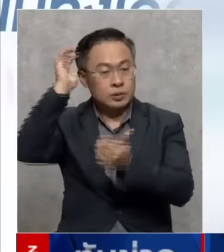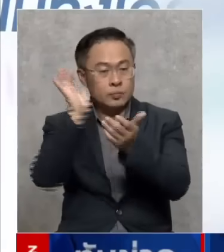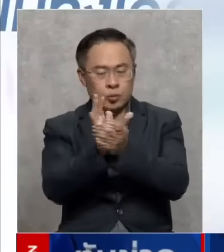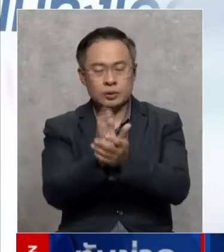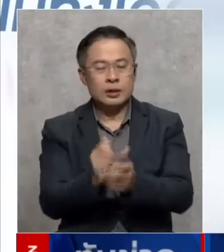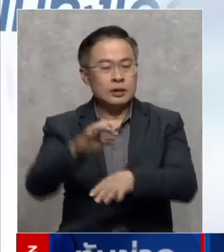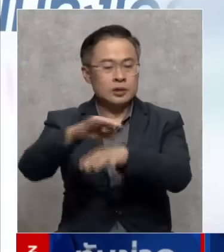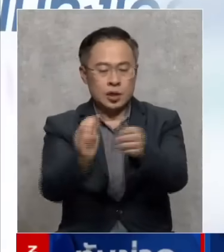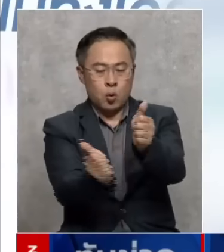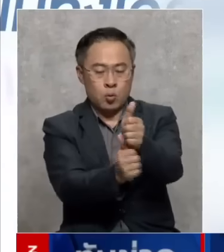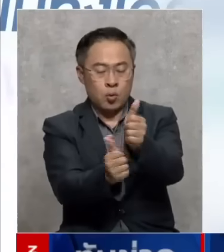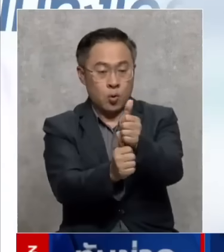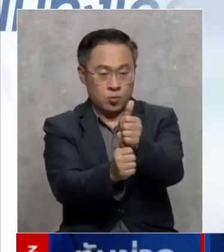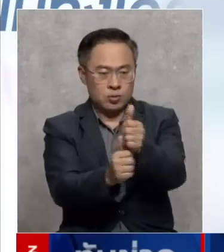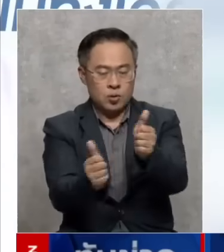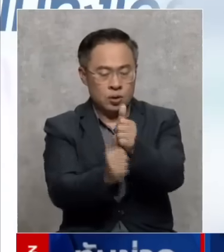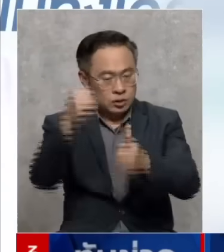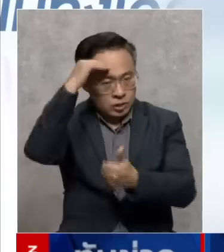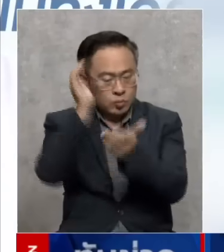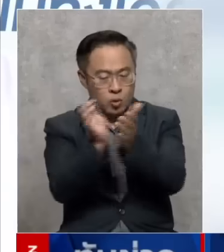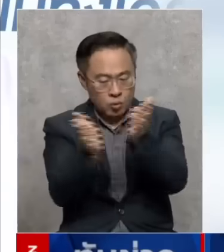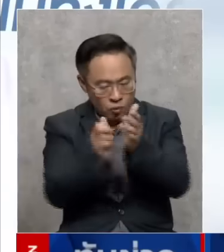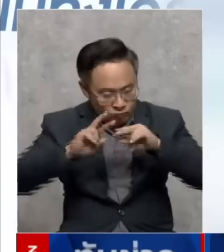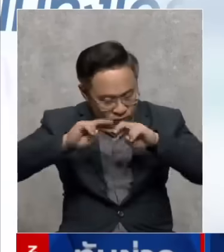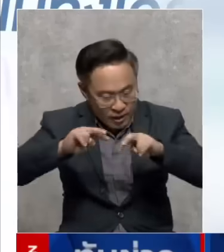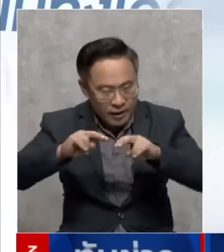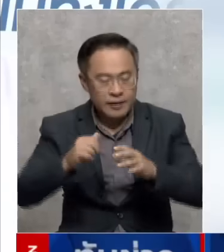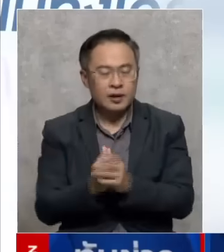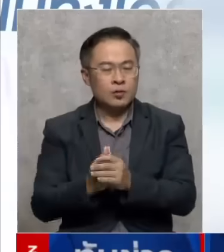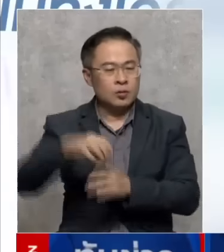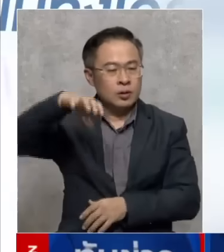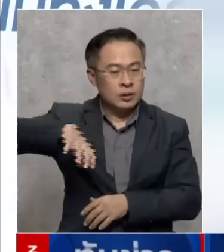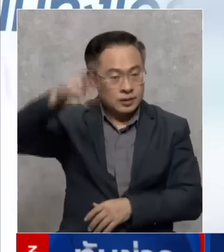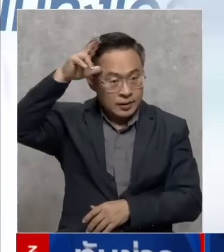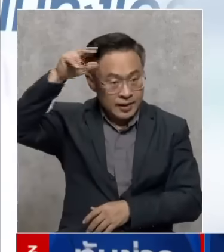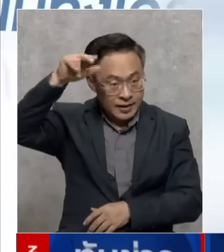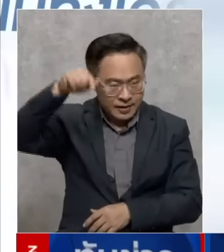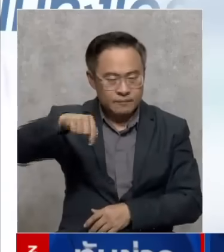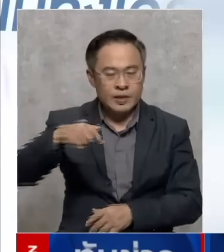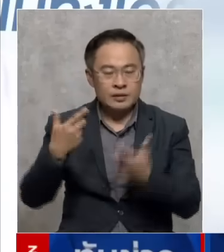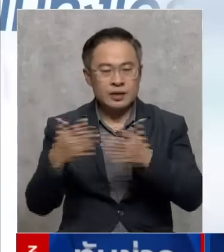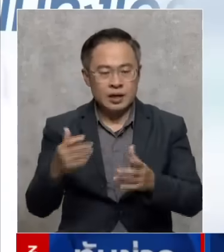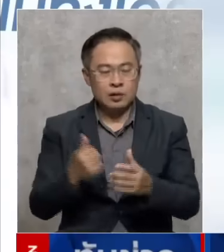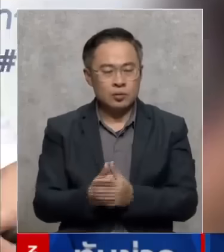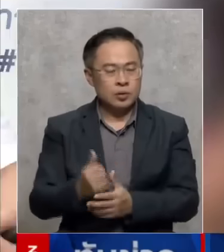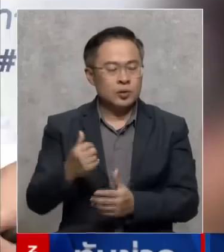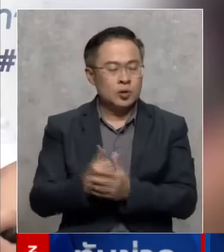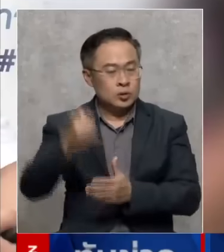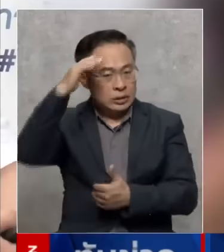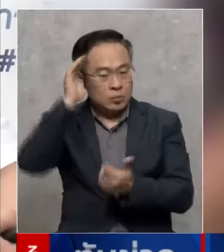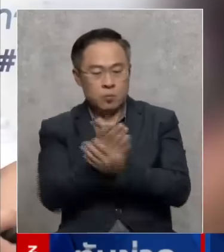สืบสวนของสนแห่งนึงย่านฝั่งธนบุรีก่อนที่ตำรวจนายนี้จะนำเงินมาเคลียร์ด้วยนะครับเรียกไป 1ล้าน